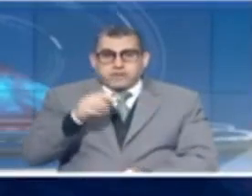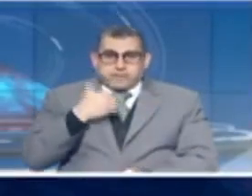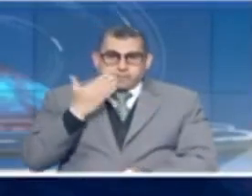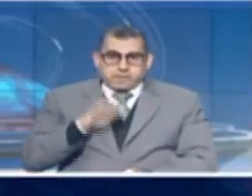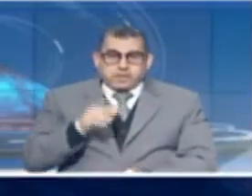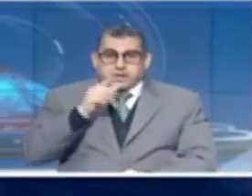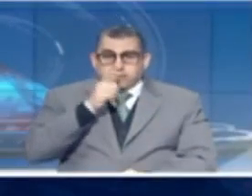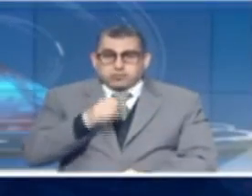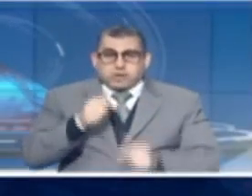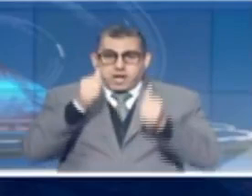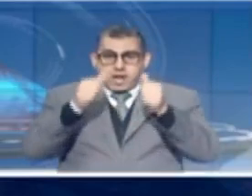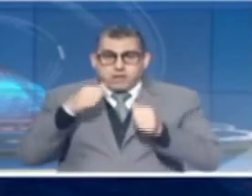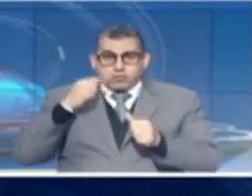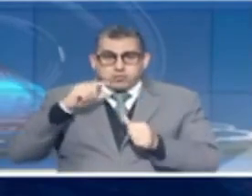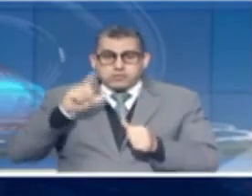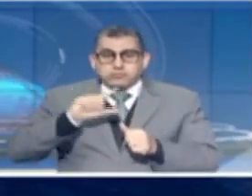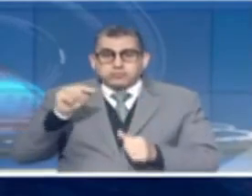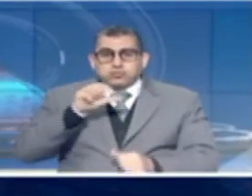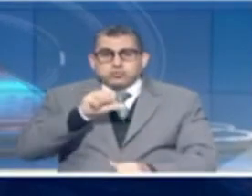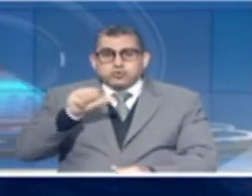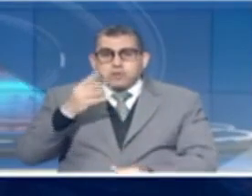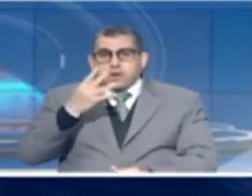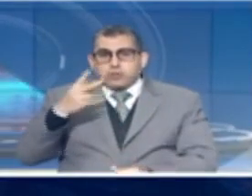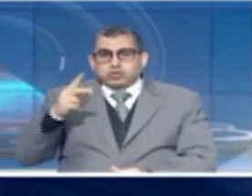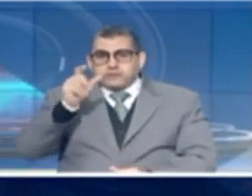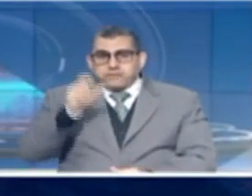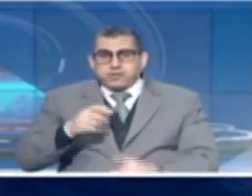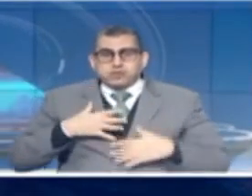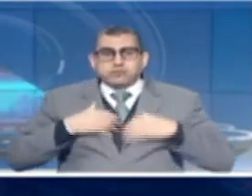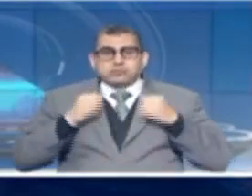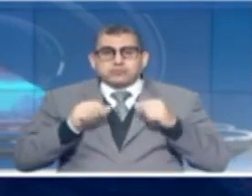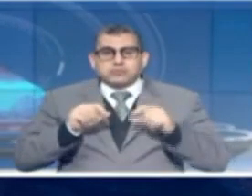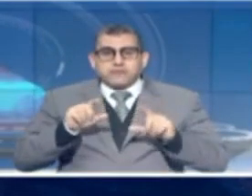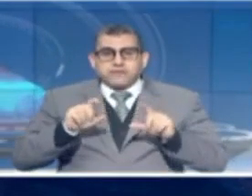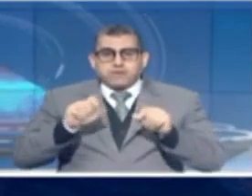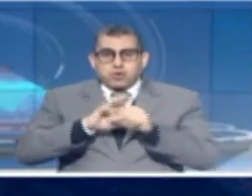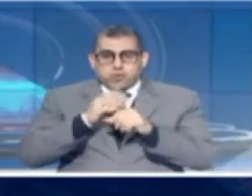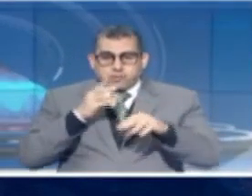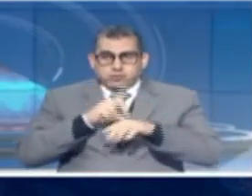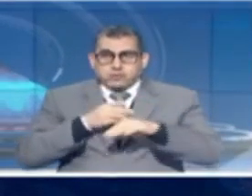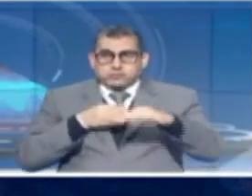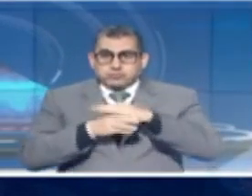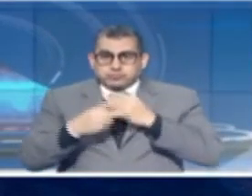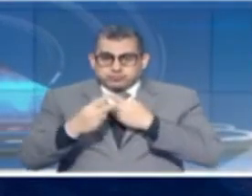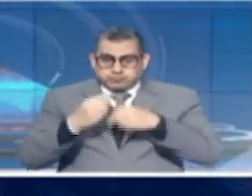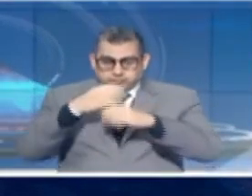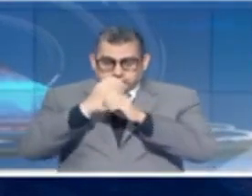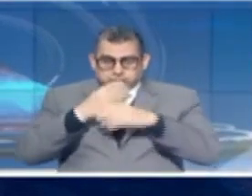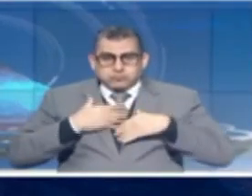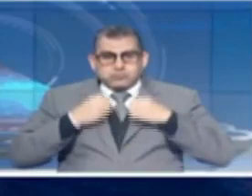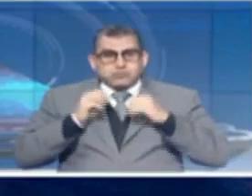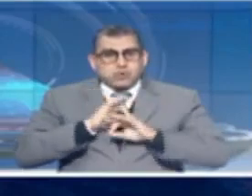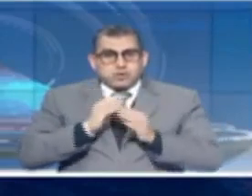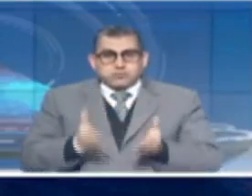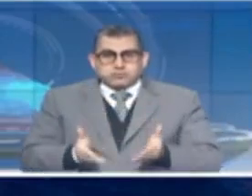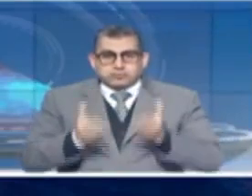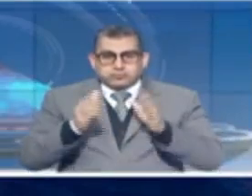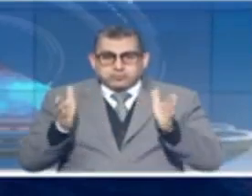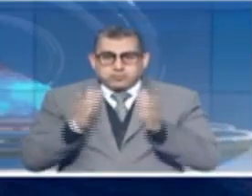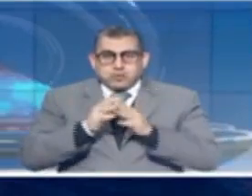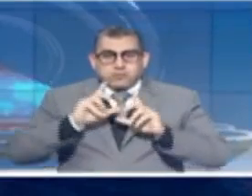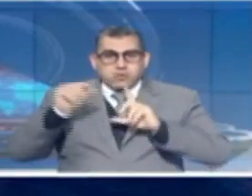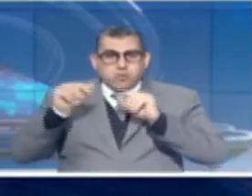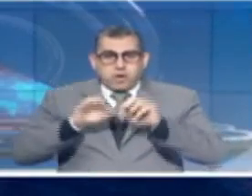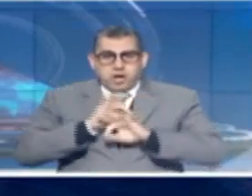كما أعلنت الوزارة خروج 924 متعافية من فيروس كورونا من المستشفيات، وذلك بعد تلقيهم الرعاية الطبية